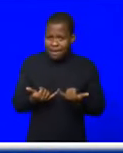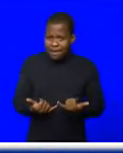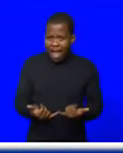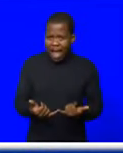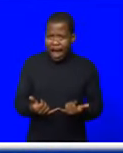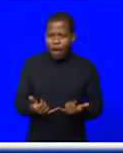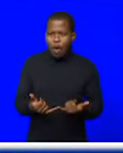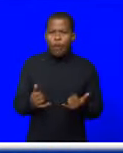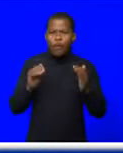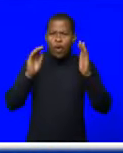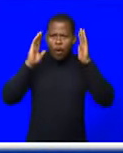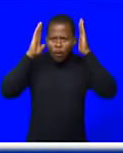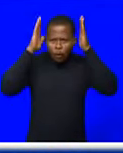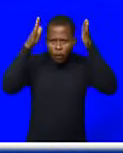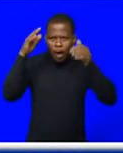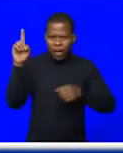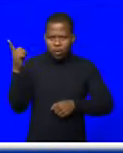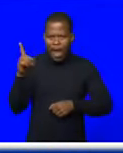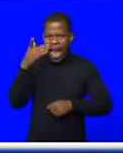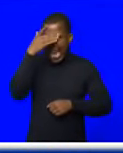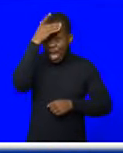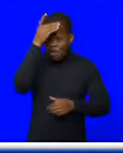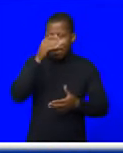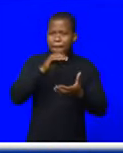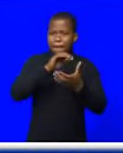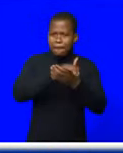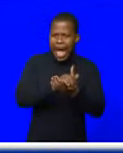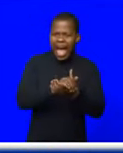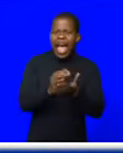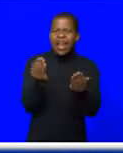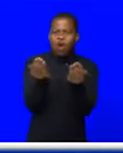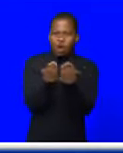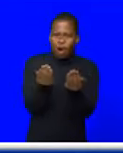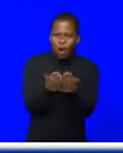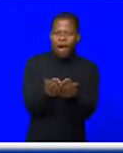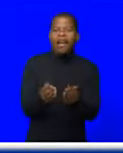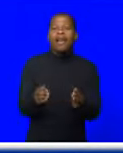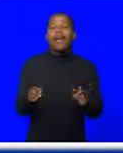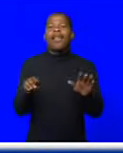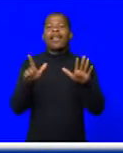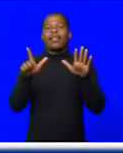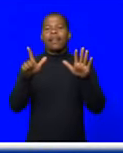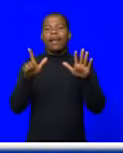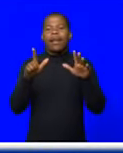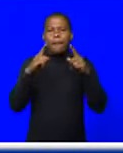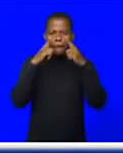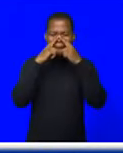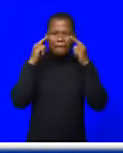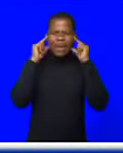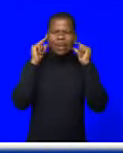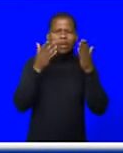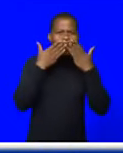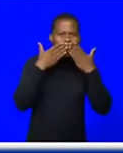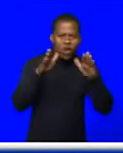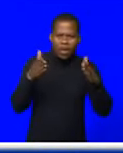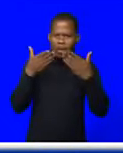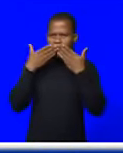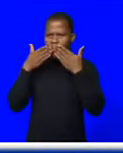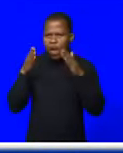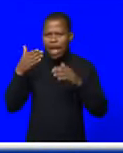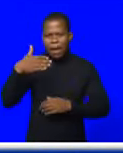sahlala sibambisana na uhulumende ngekuthi sinikele tikola lakadvokolwako etosikhombisa